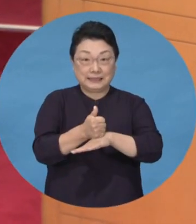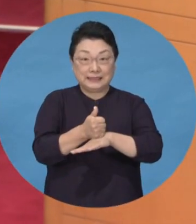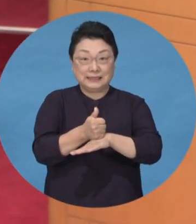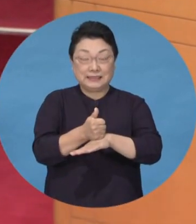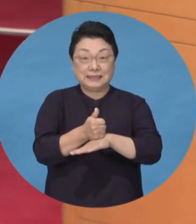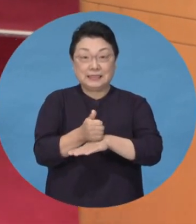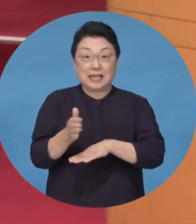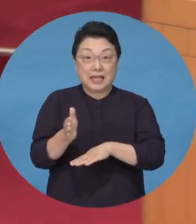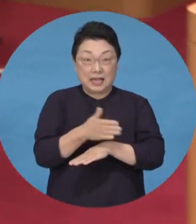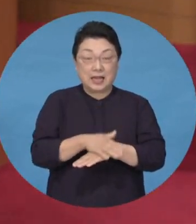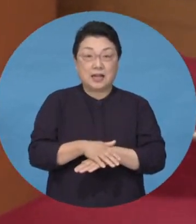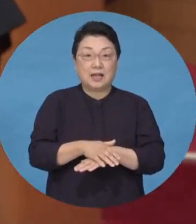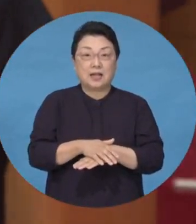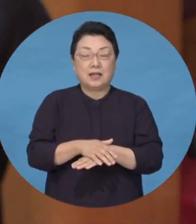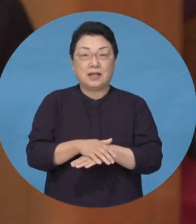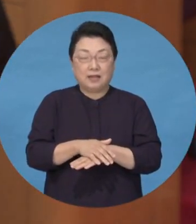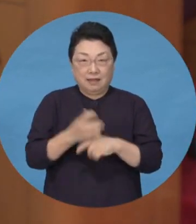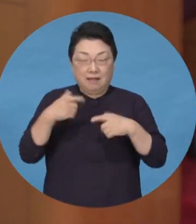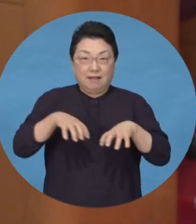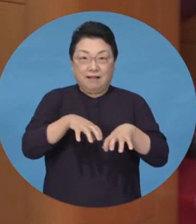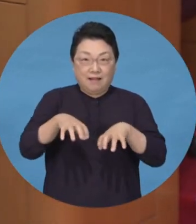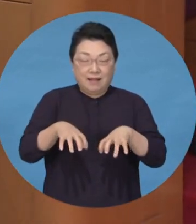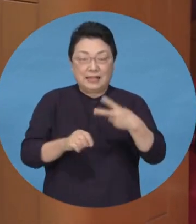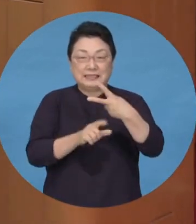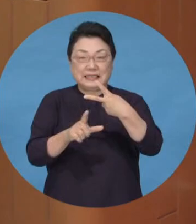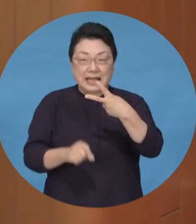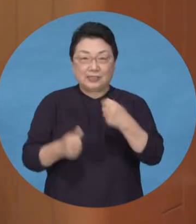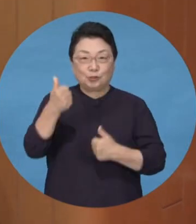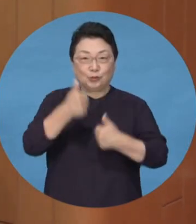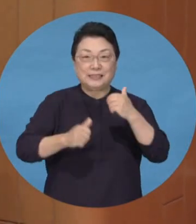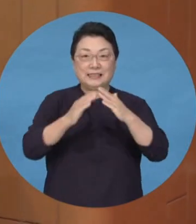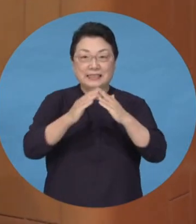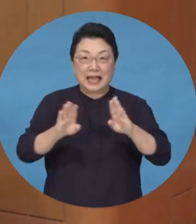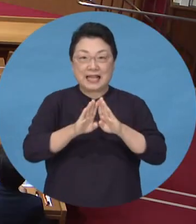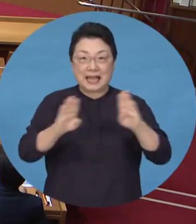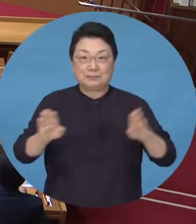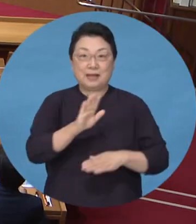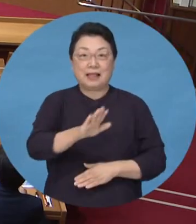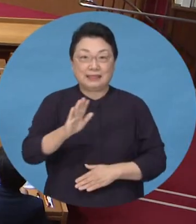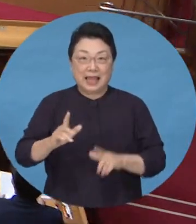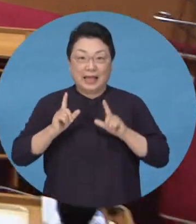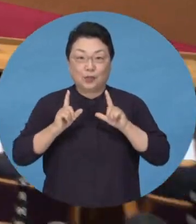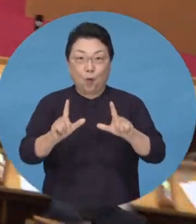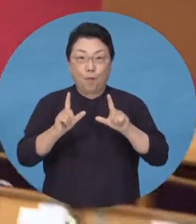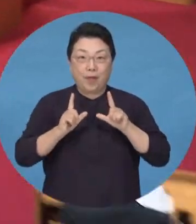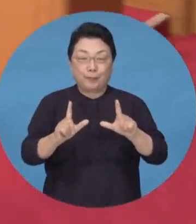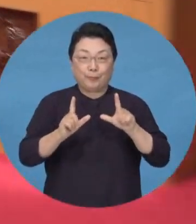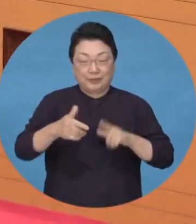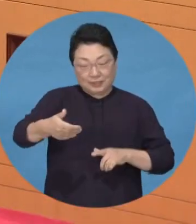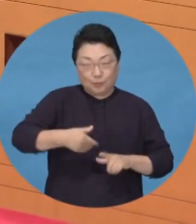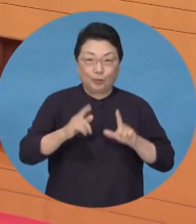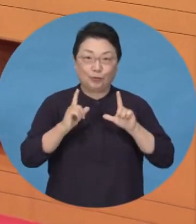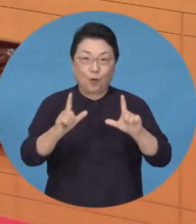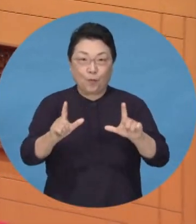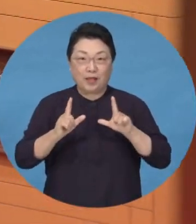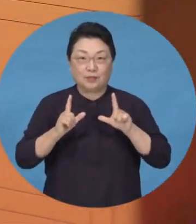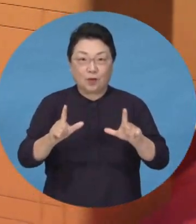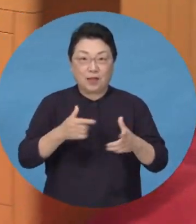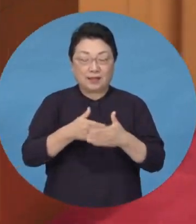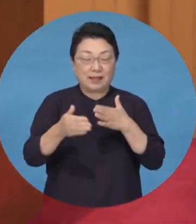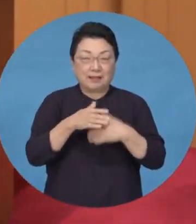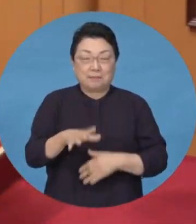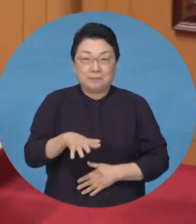せて頂いてからあまり火を置かないうちに2月議会が始まって答弁する側で議会に臨む初めての